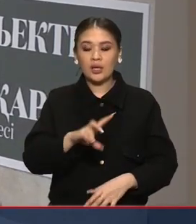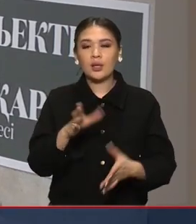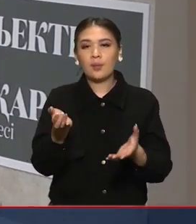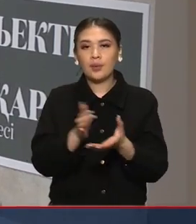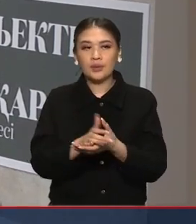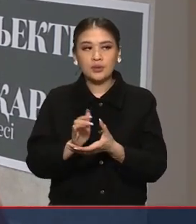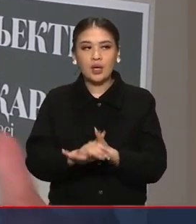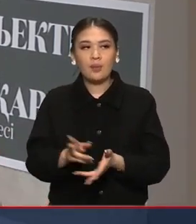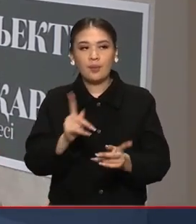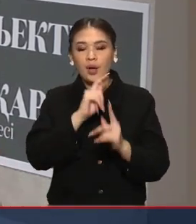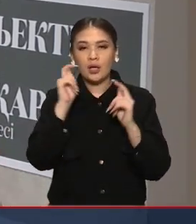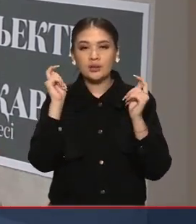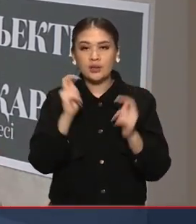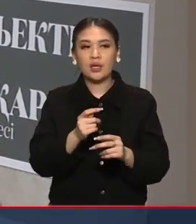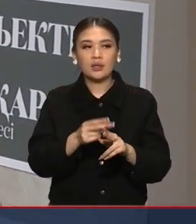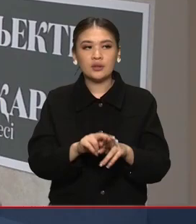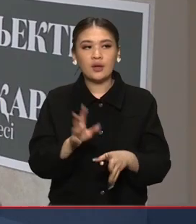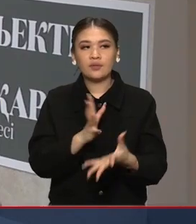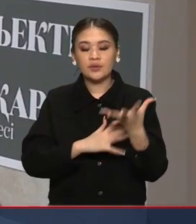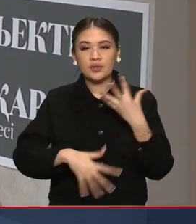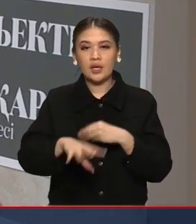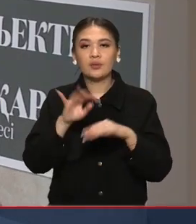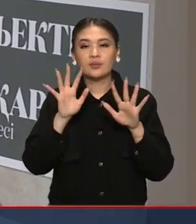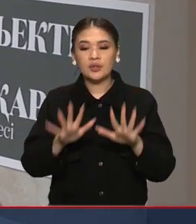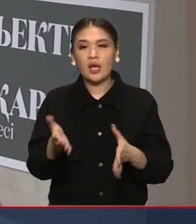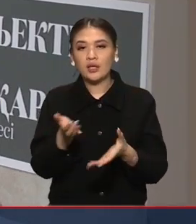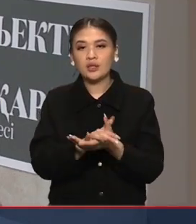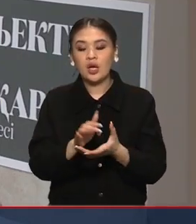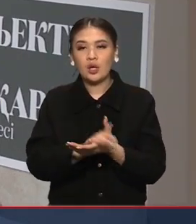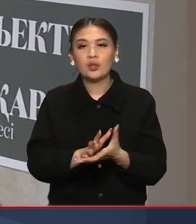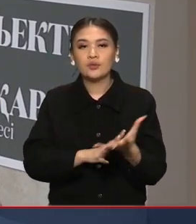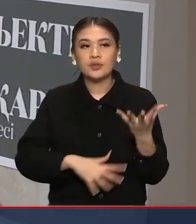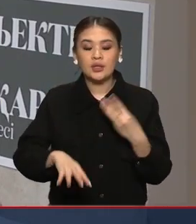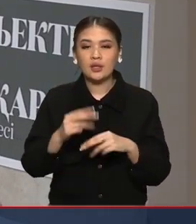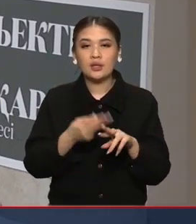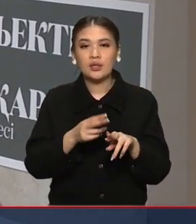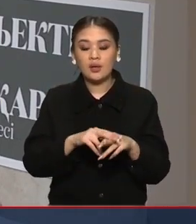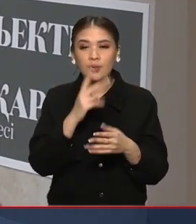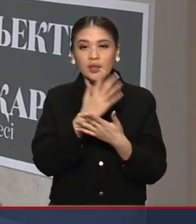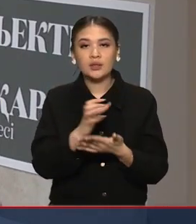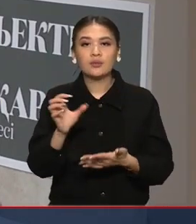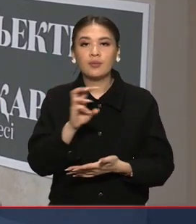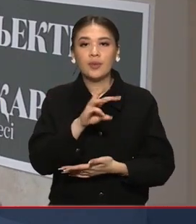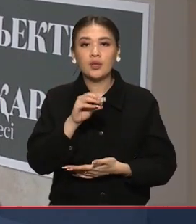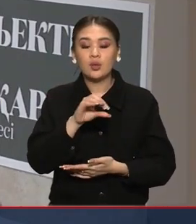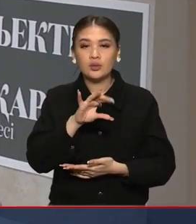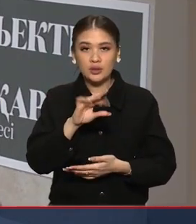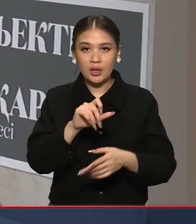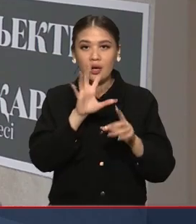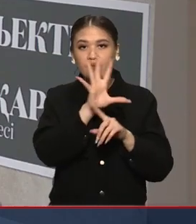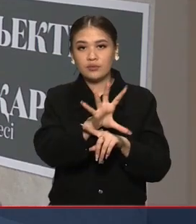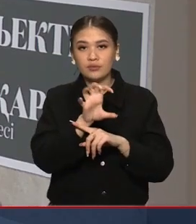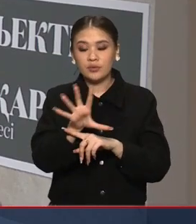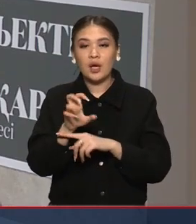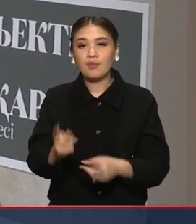получив в подарок фотоаппарат со всеми его принадлежностями, ознакомившись специально с методикой фотографирования, они